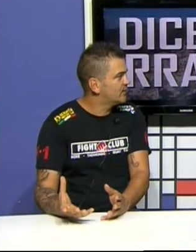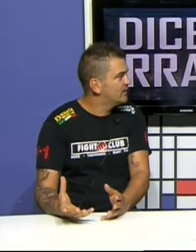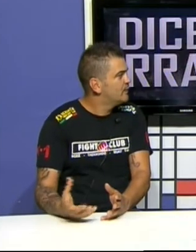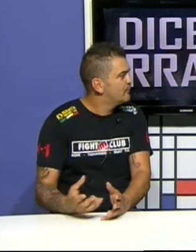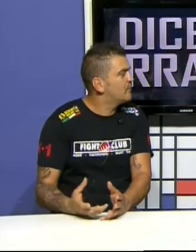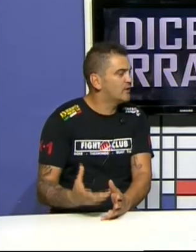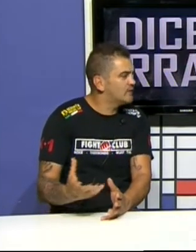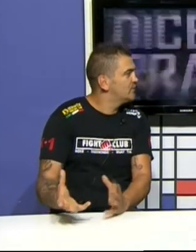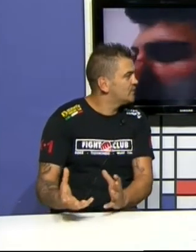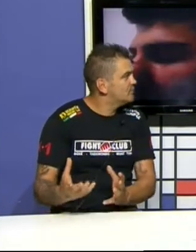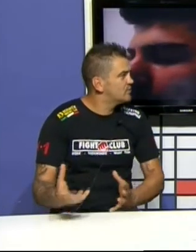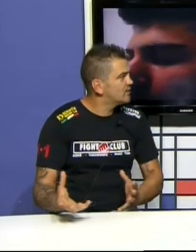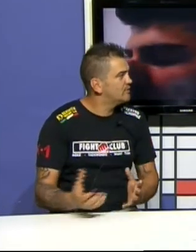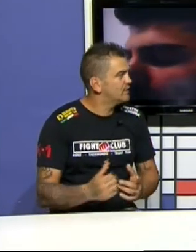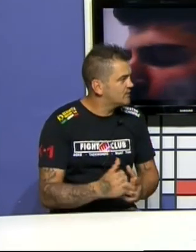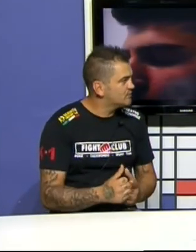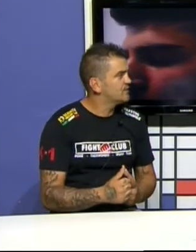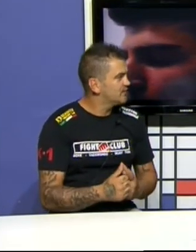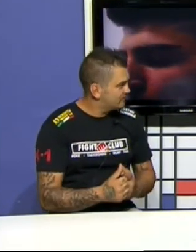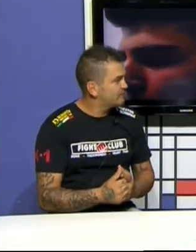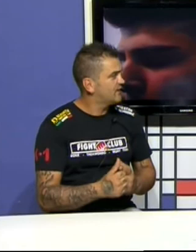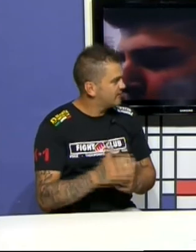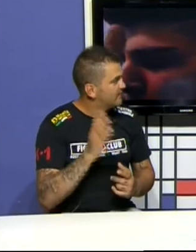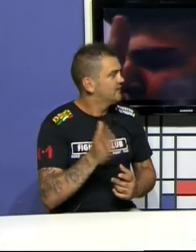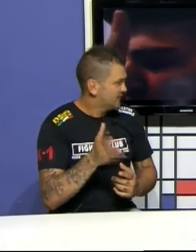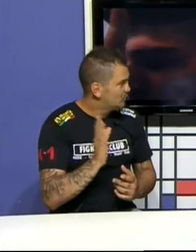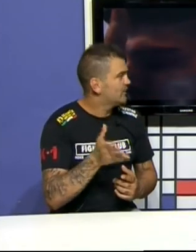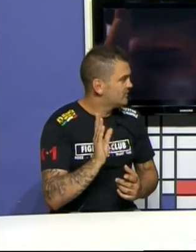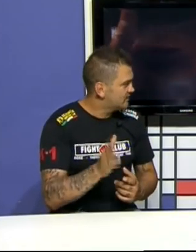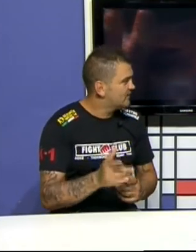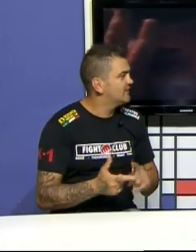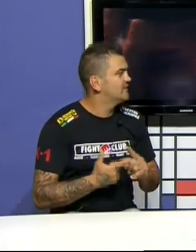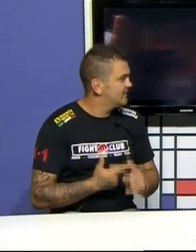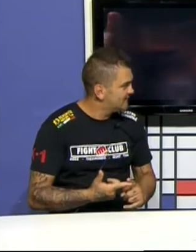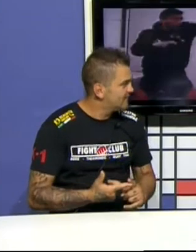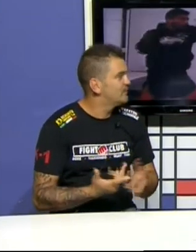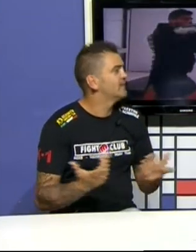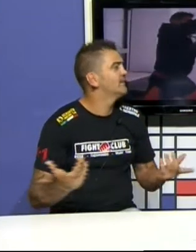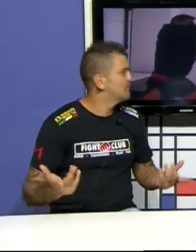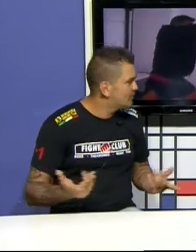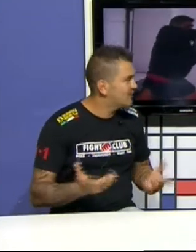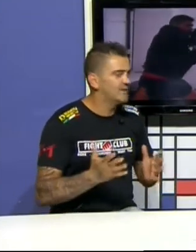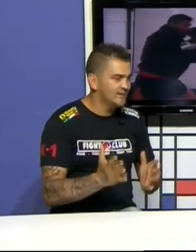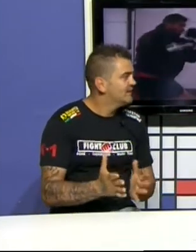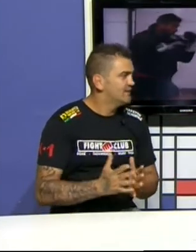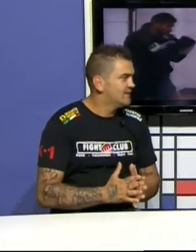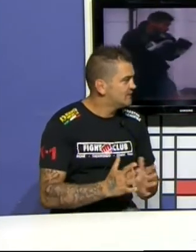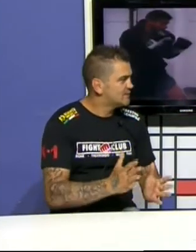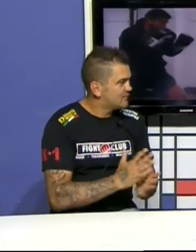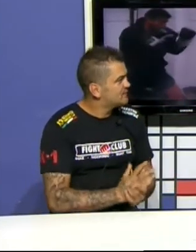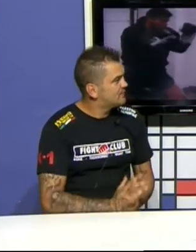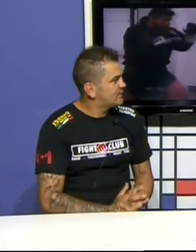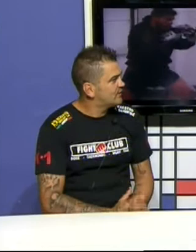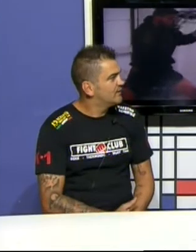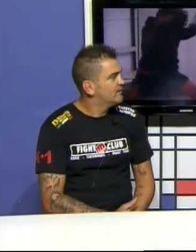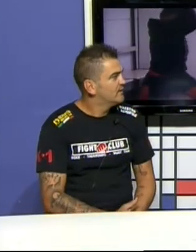pugilato ora, però ha cominciato a capire che cosa è fare durare fatica, dieta, perché bene o male certo. Deve